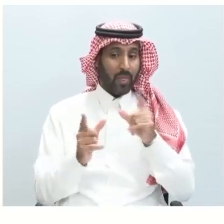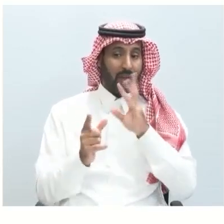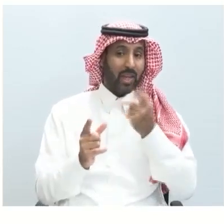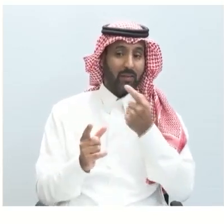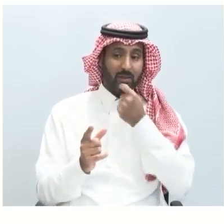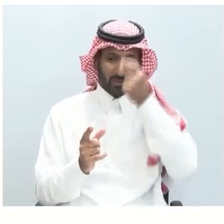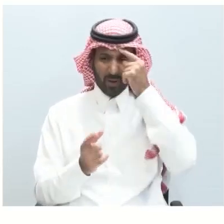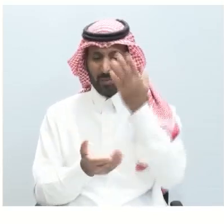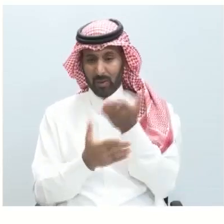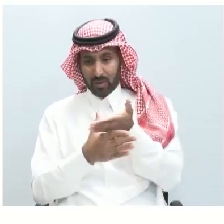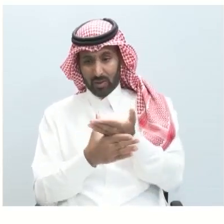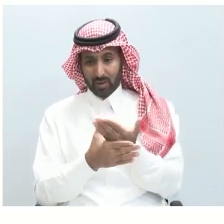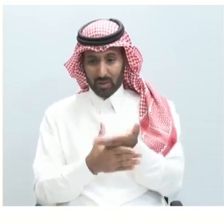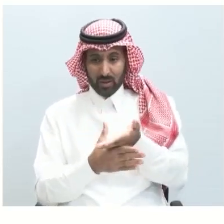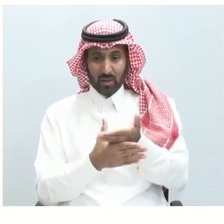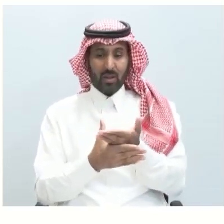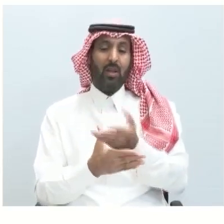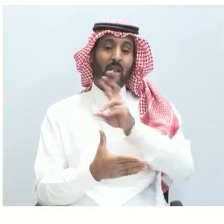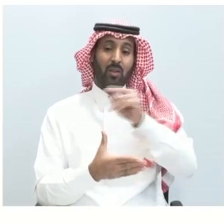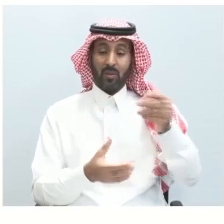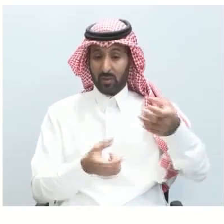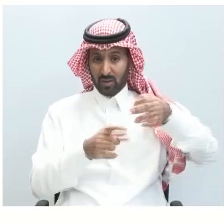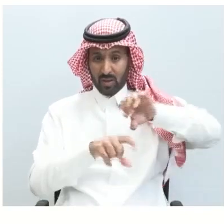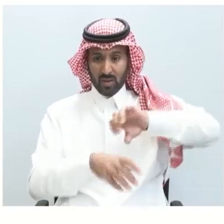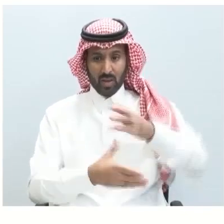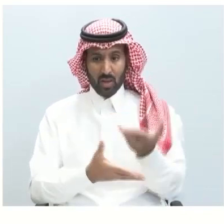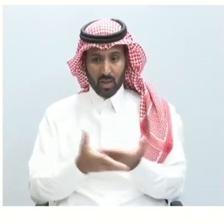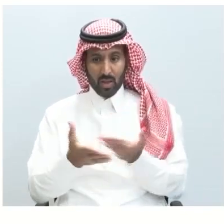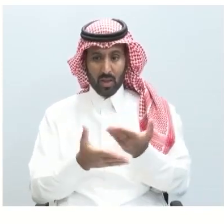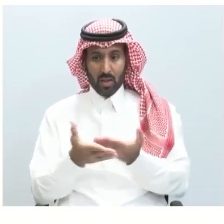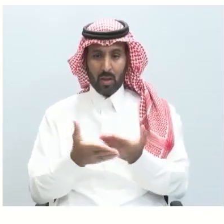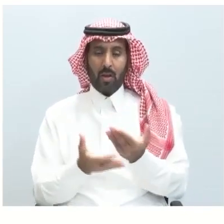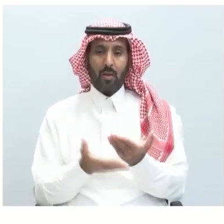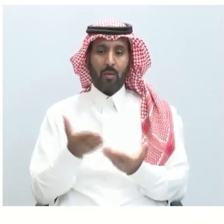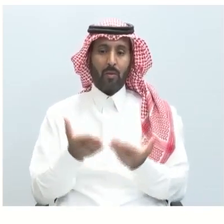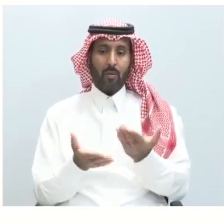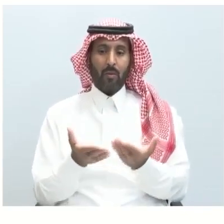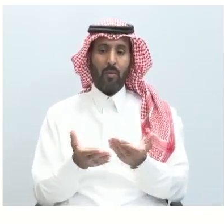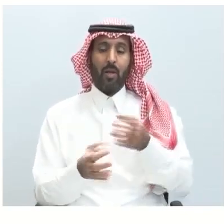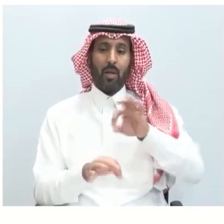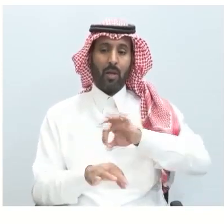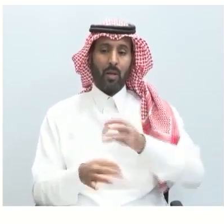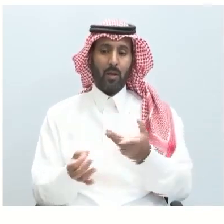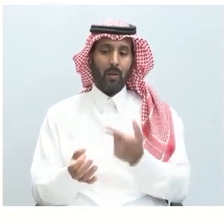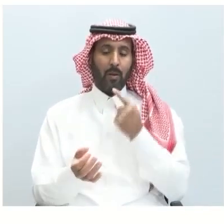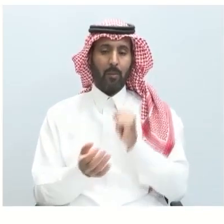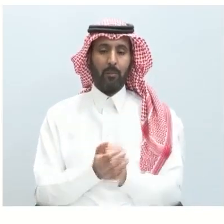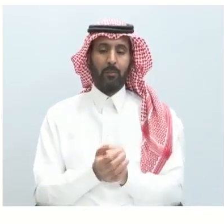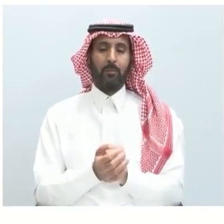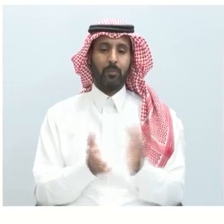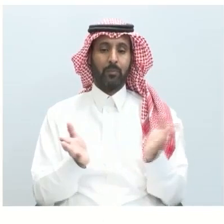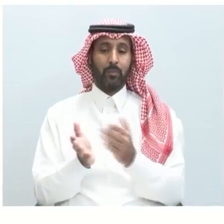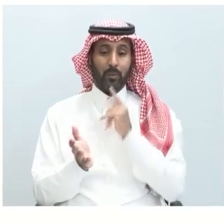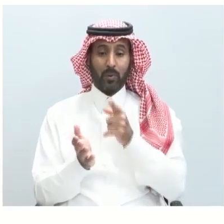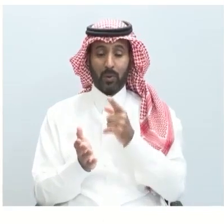تشبه لعبه التوازن الاتزان الكيميائي وصلنا الى كيميائيات الجميله